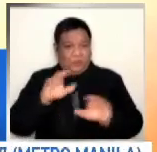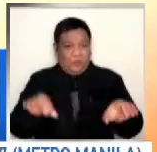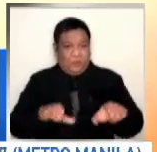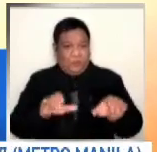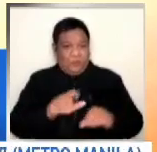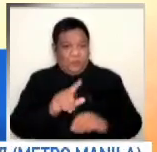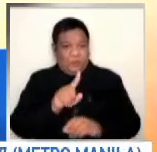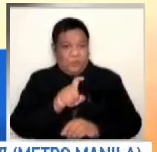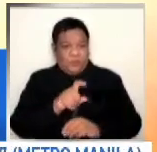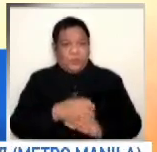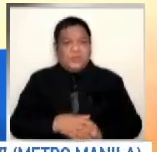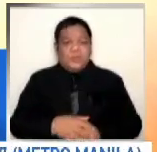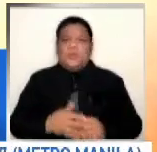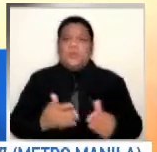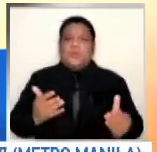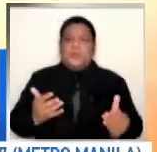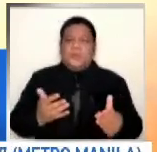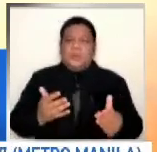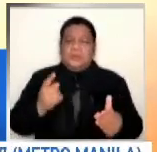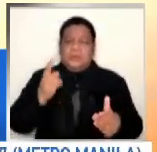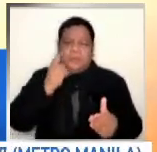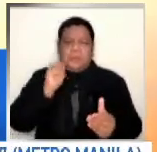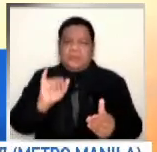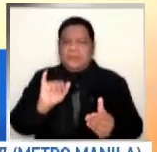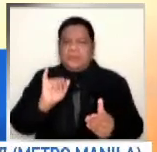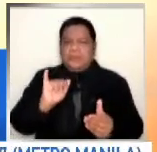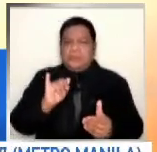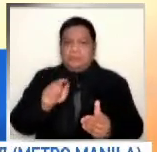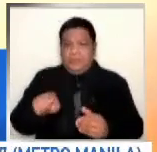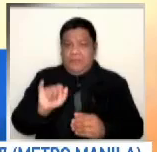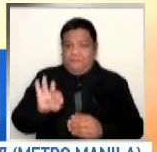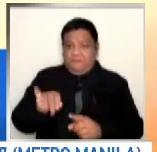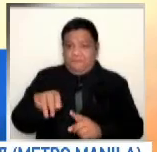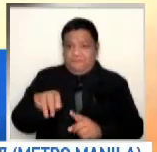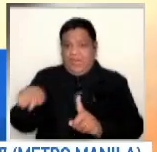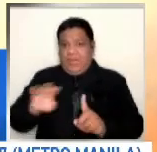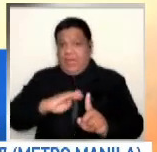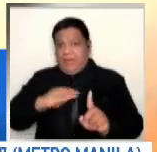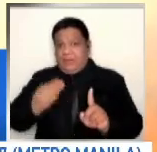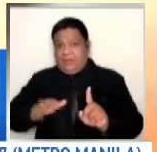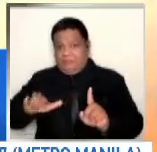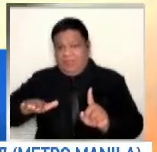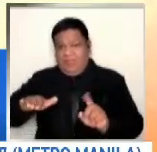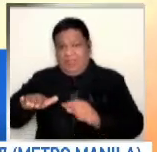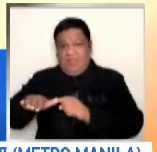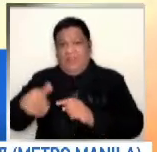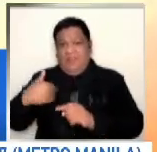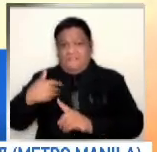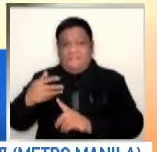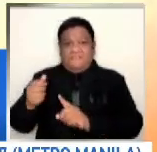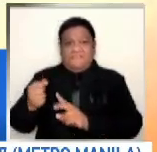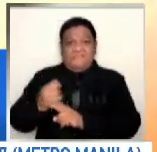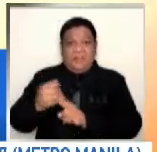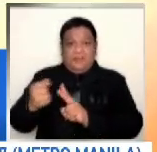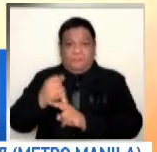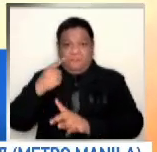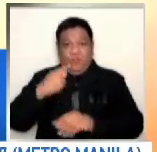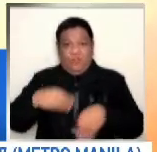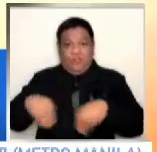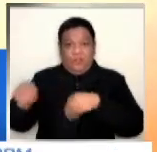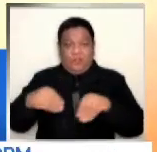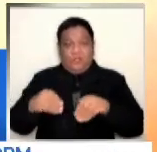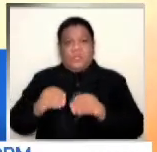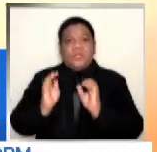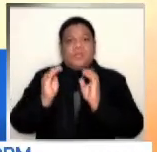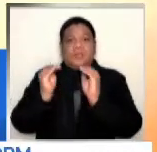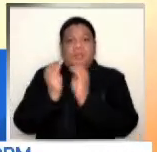think so, no? Isang bata na biktima ng child trafficking sa ilalim ng batas, kukunin ka agad yan ng DSWD for protective custody.